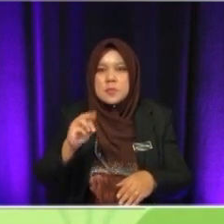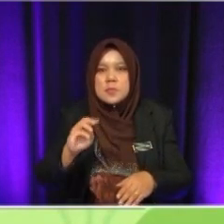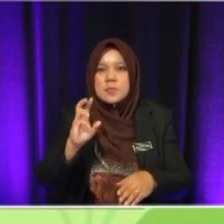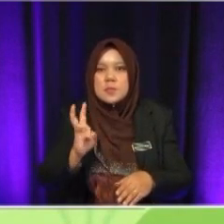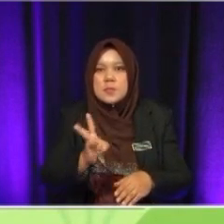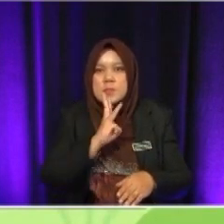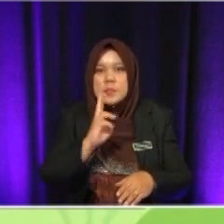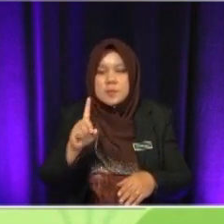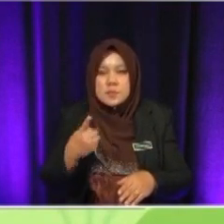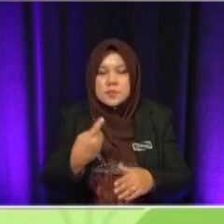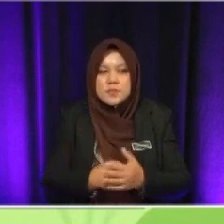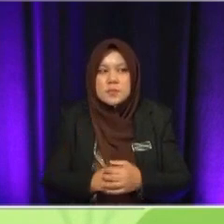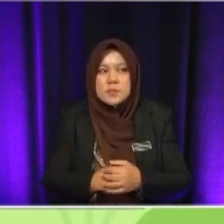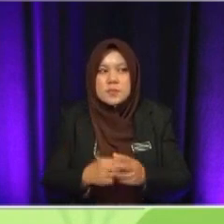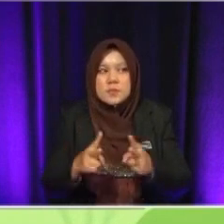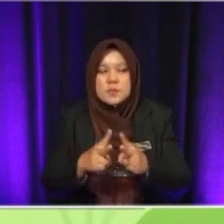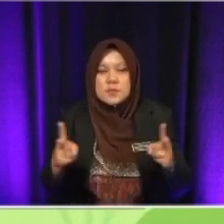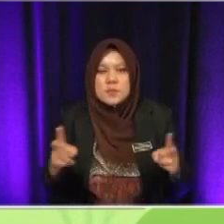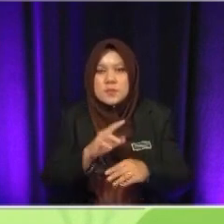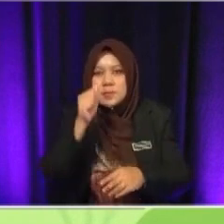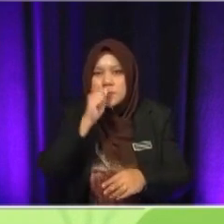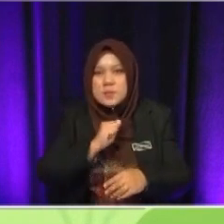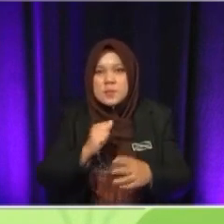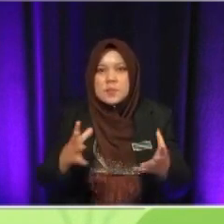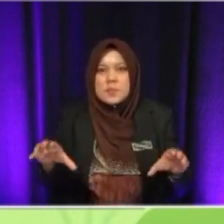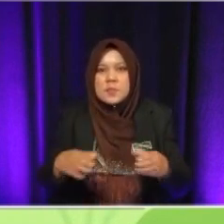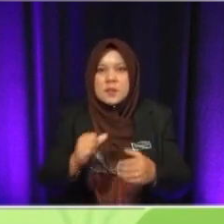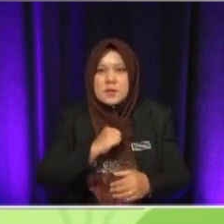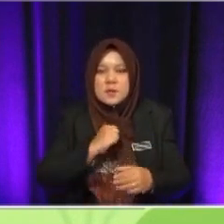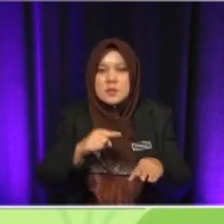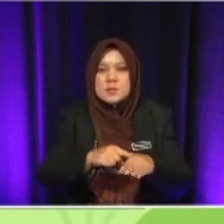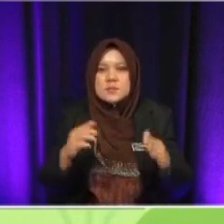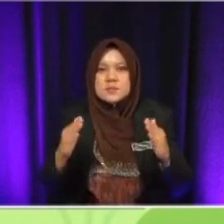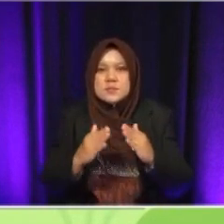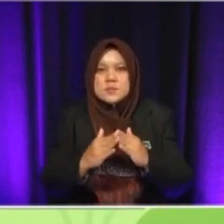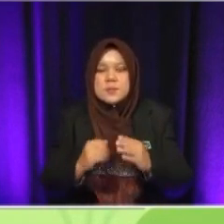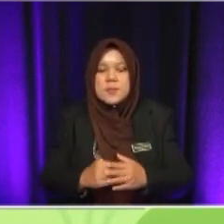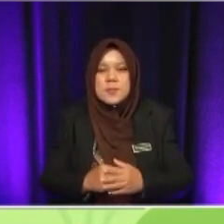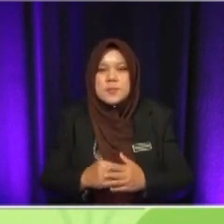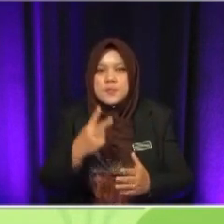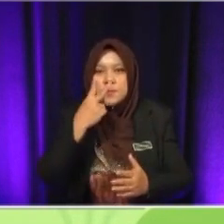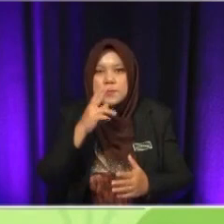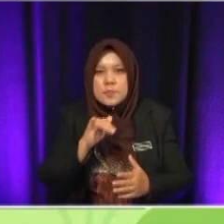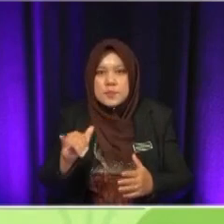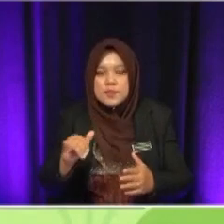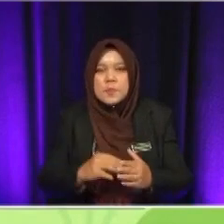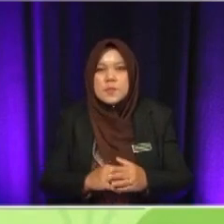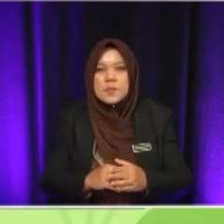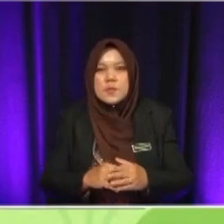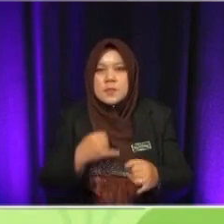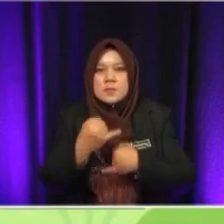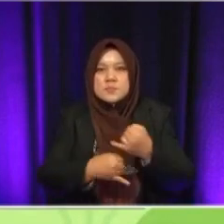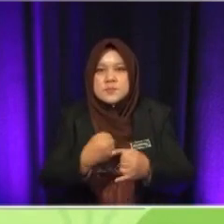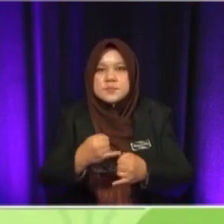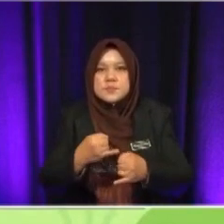bahan kita semula. Saya teruja ni kawan-kawan. Saya tak sabar nak buat sendiri nanti dekat rumah saya. Baik cikgu, nampaknya saya punya ni kira berjaya